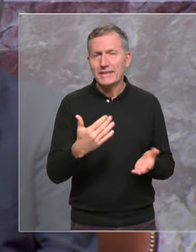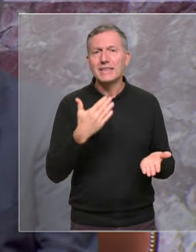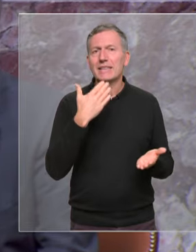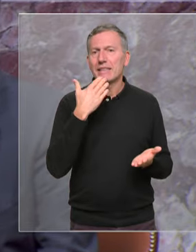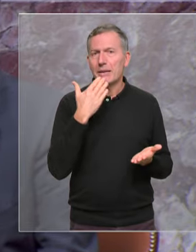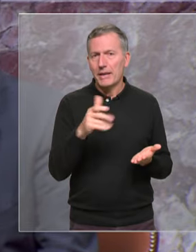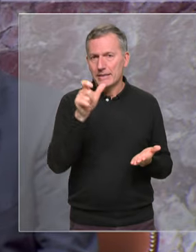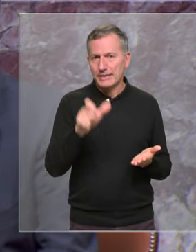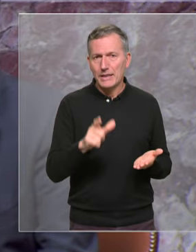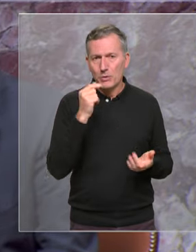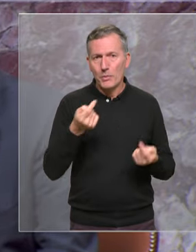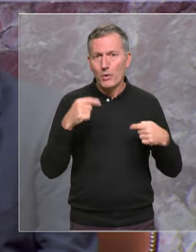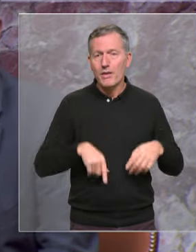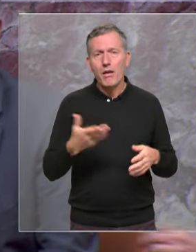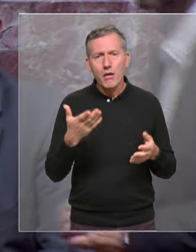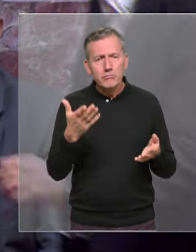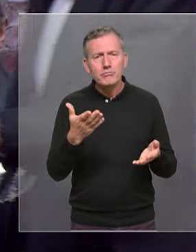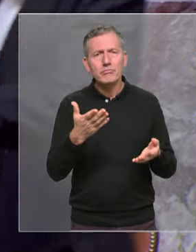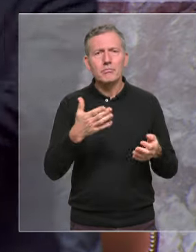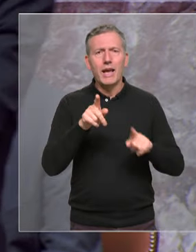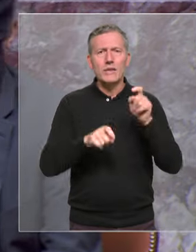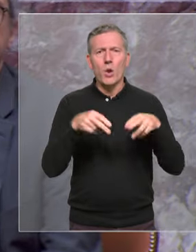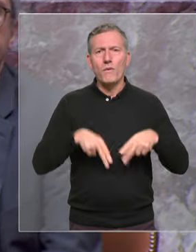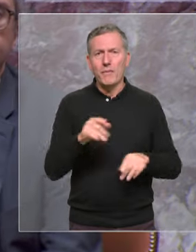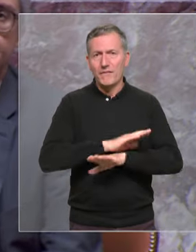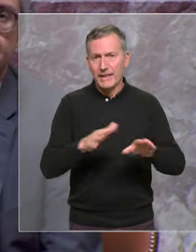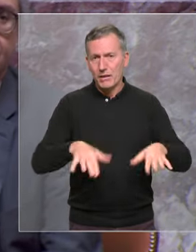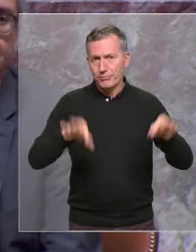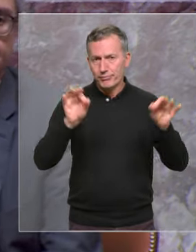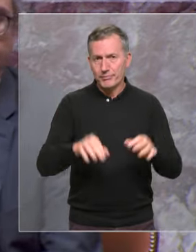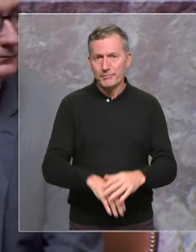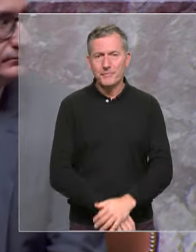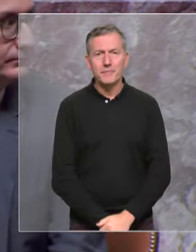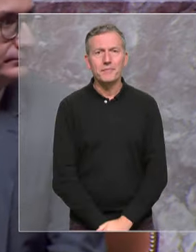remercie, monsieur le député. La séance des questions au gouvernement est terminée. La séance est levée. Je vous remercie.